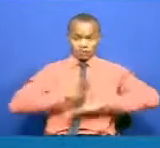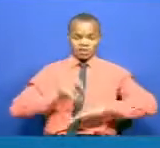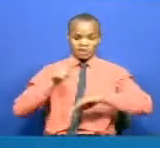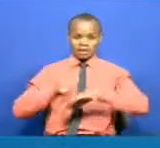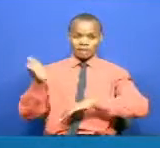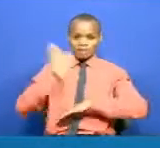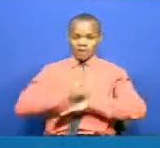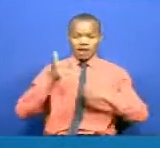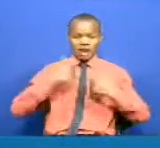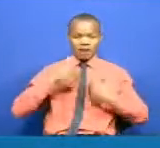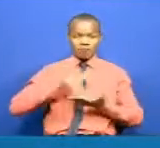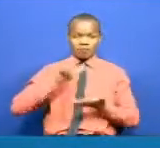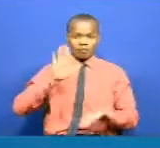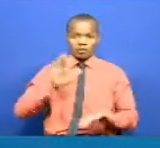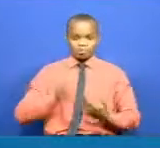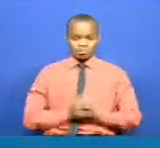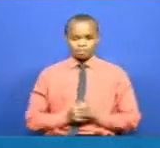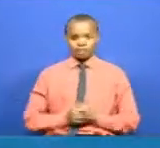ni taarifa zaidi.